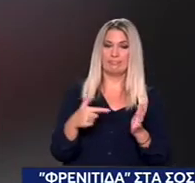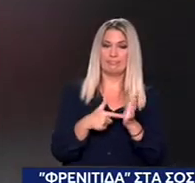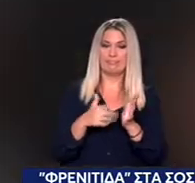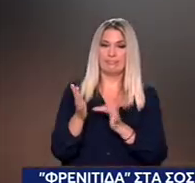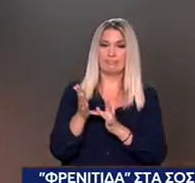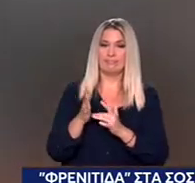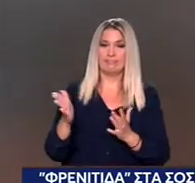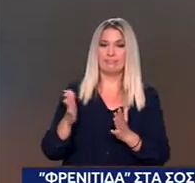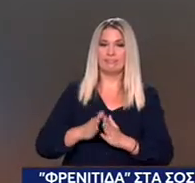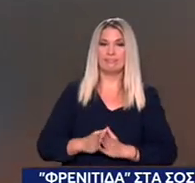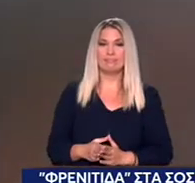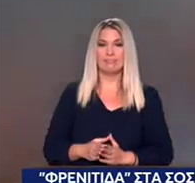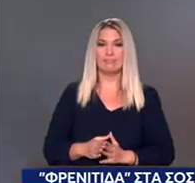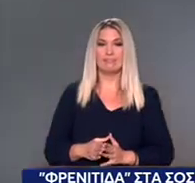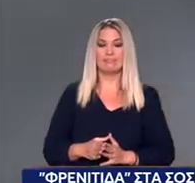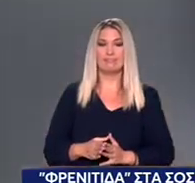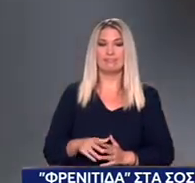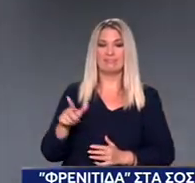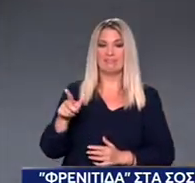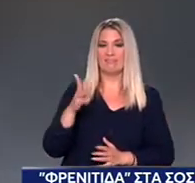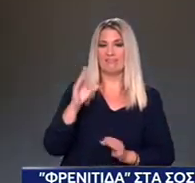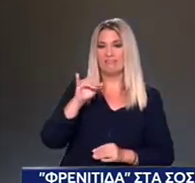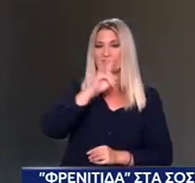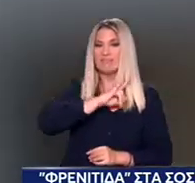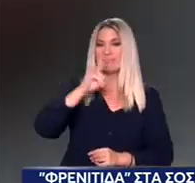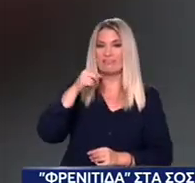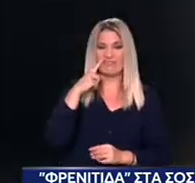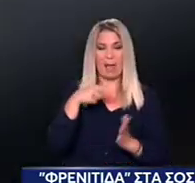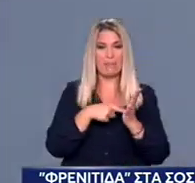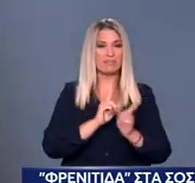χαρτί. Για αποκάλυψη του ανθολόγου.